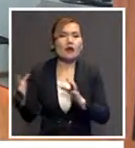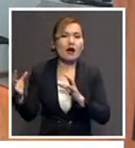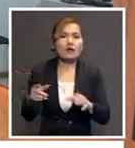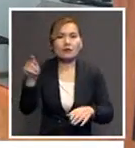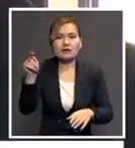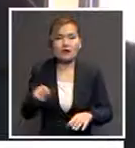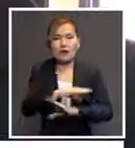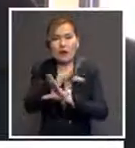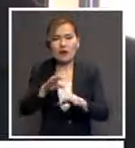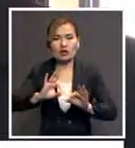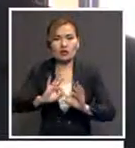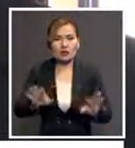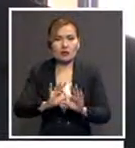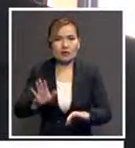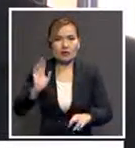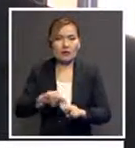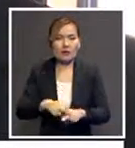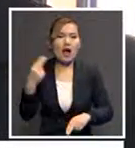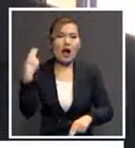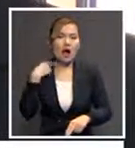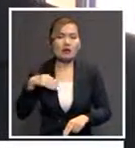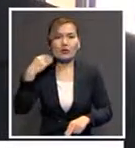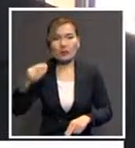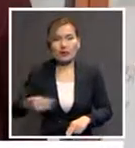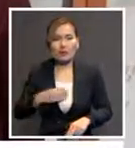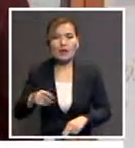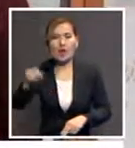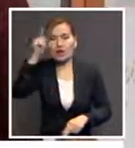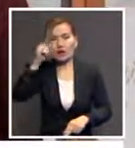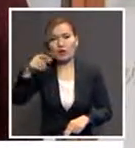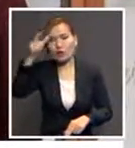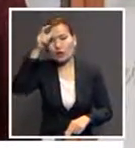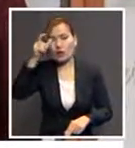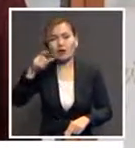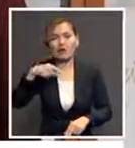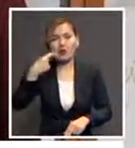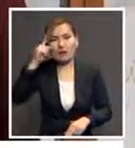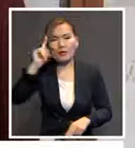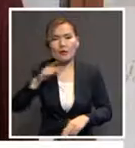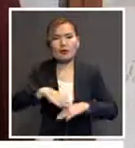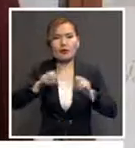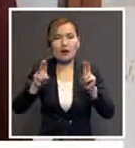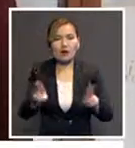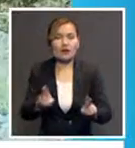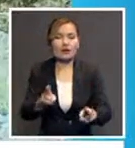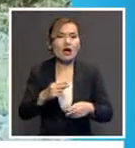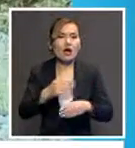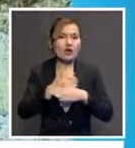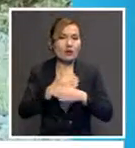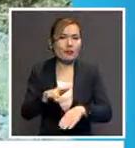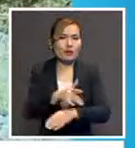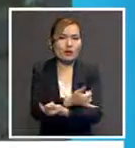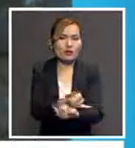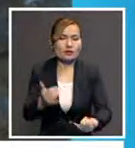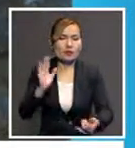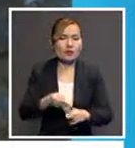біліп бағамдай алады. Оларға ағылшын, француз, неміс және түрік тілдерін жетік білетін мамандар қызмет көрсетеді. Былтыр орталық